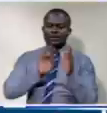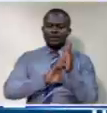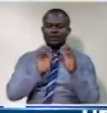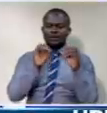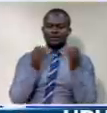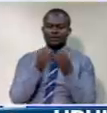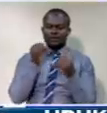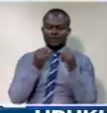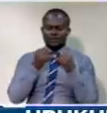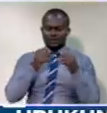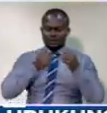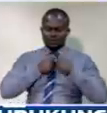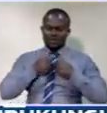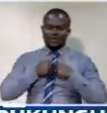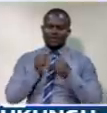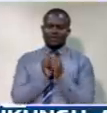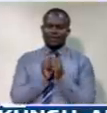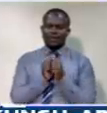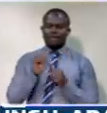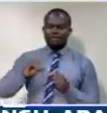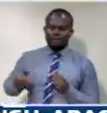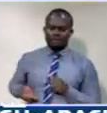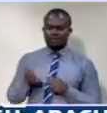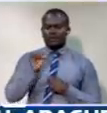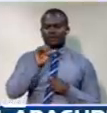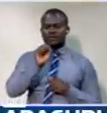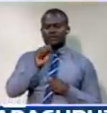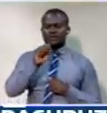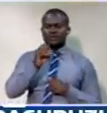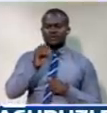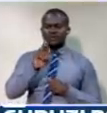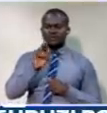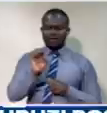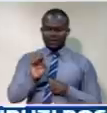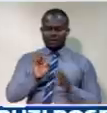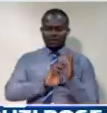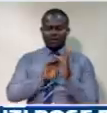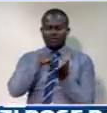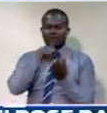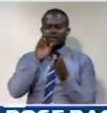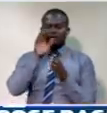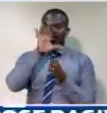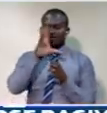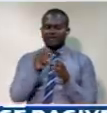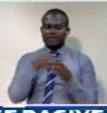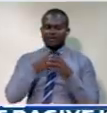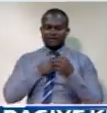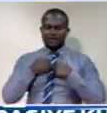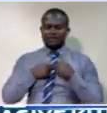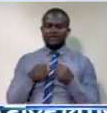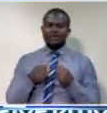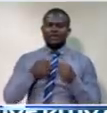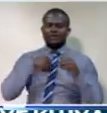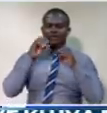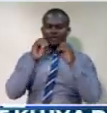imiryango mpuzamahanga mu Rwanda. Madame Aissa Touré Sar uhagarariye Banyafurika itsura amajyambere mu Rwanda